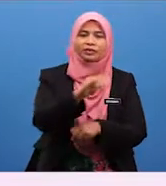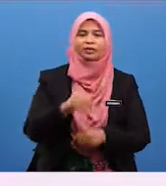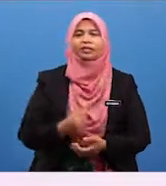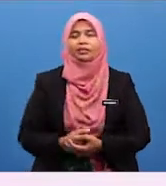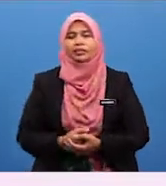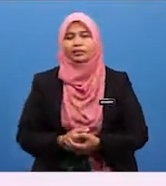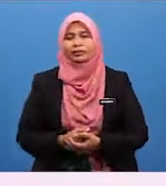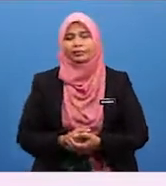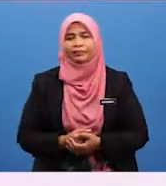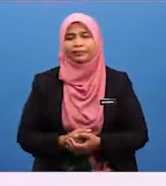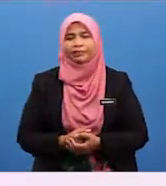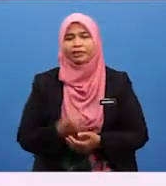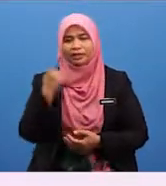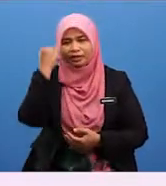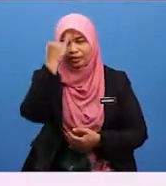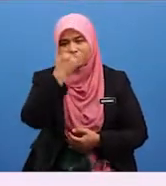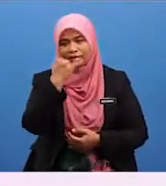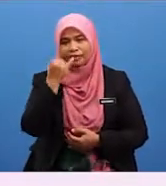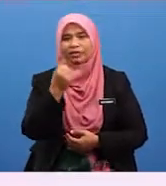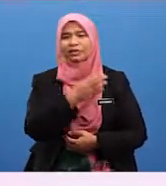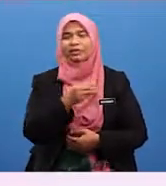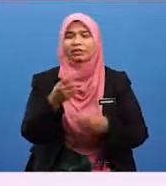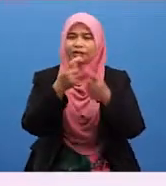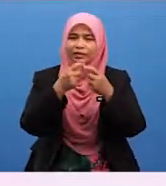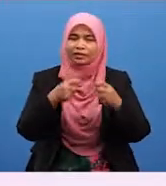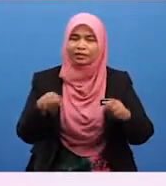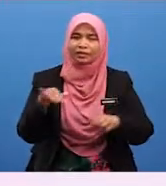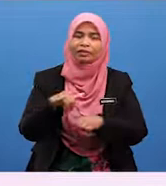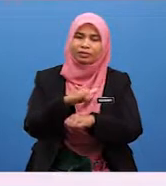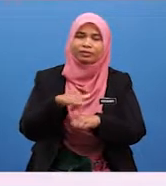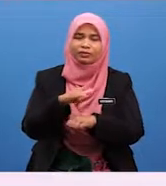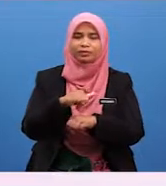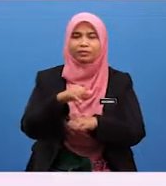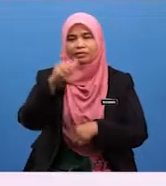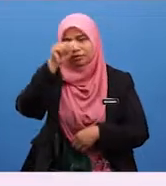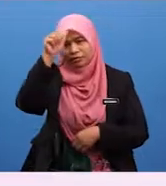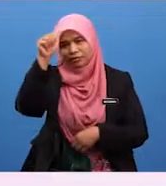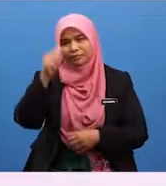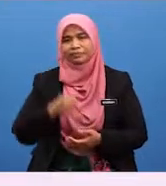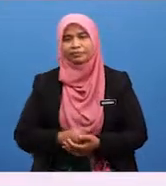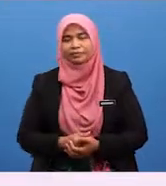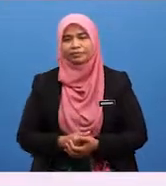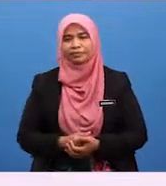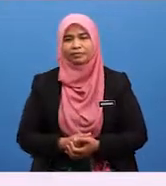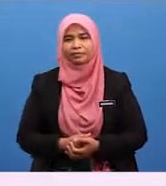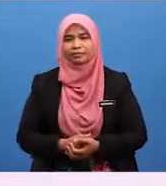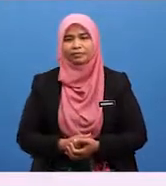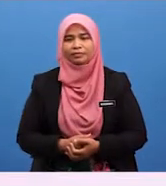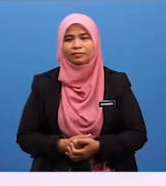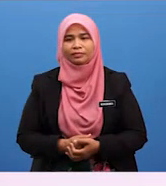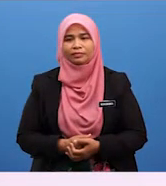mengalir. Indah dah tenangnya syurga Allah Subhanahu wa taala.